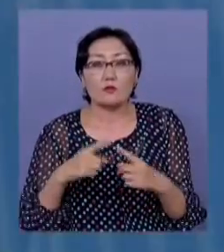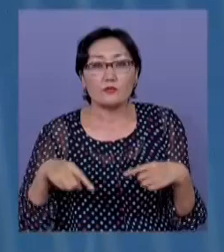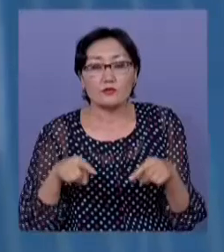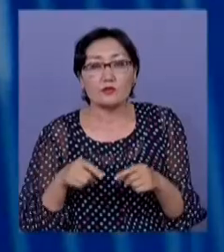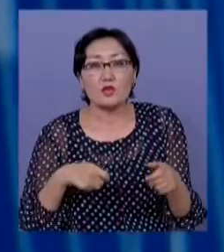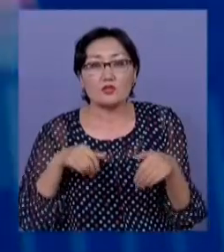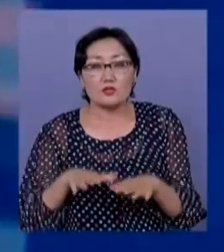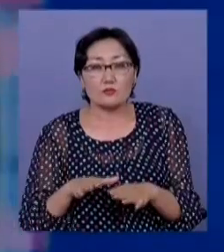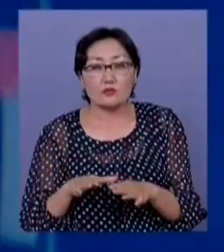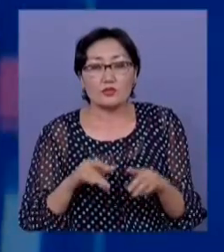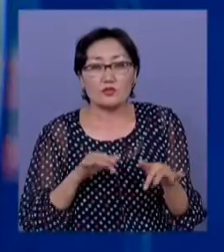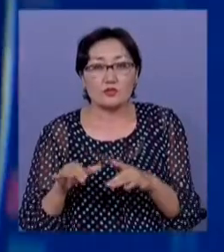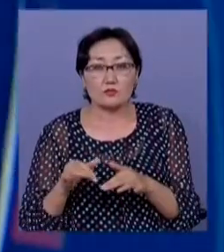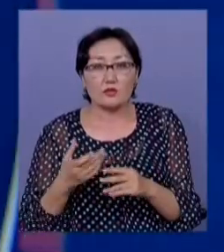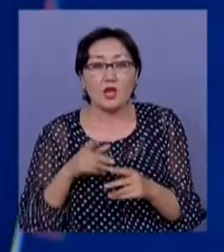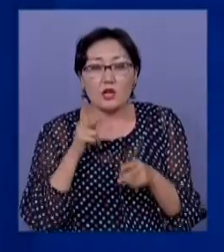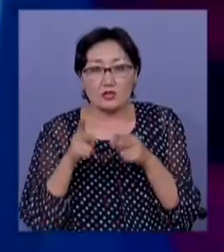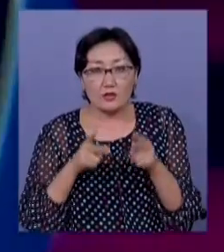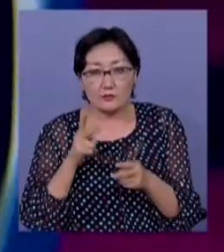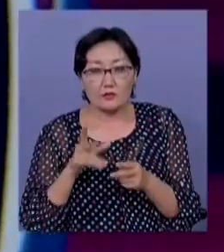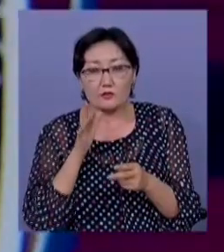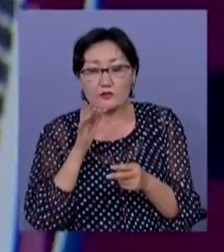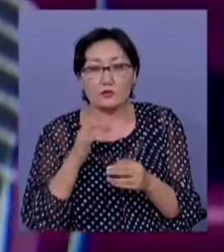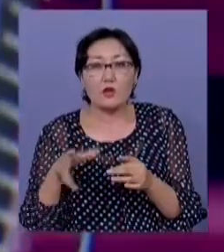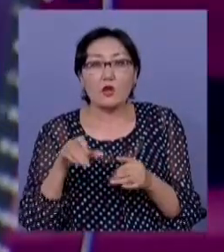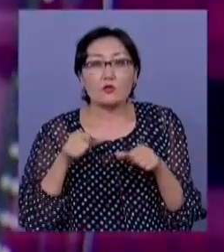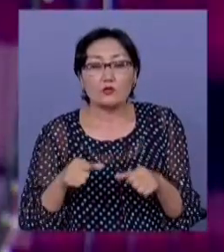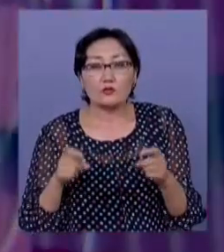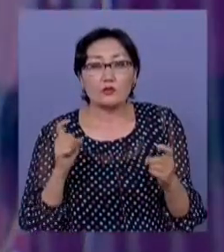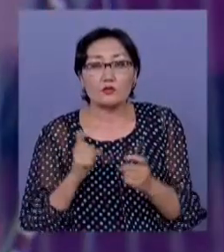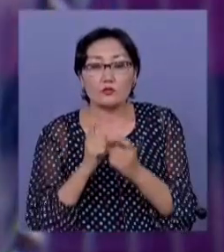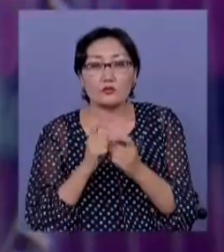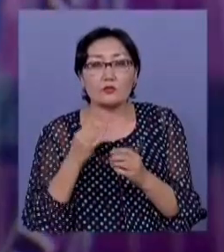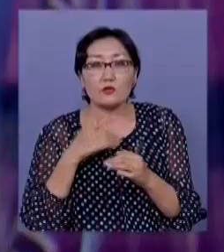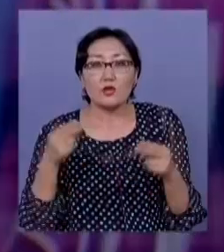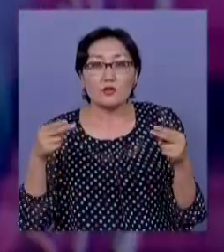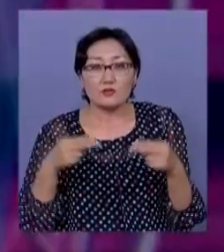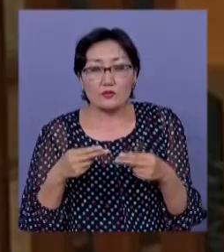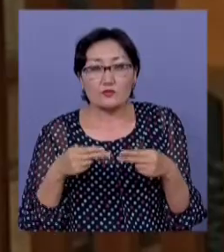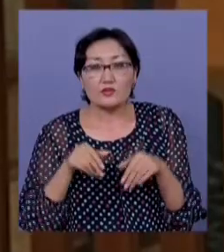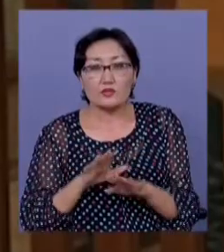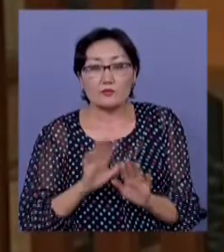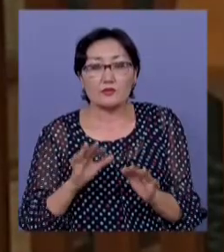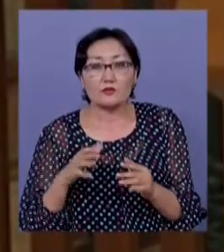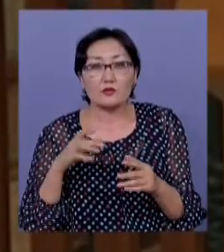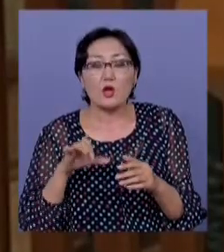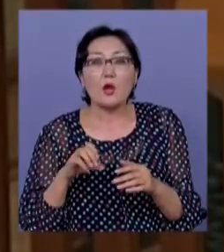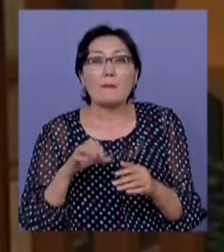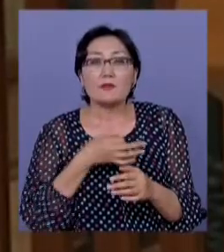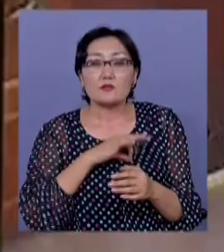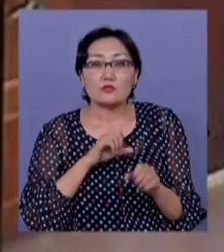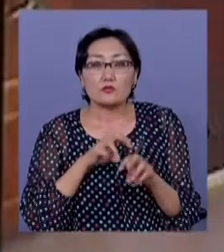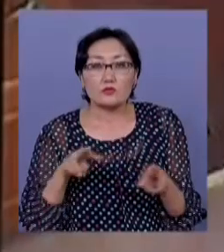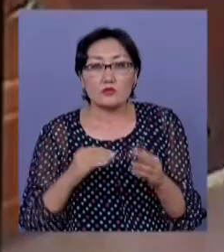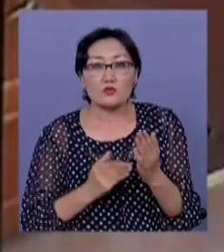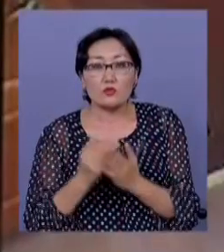органдарының шешімдері мен іс-әрекеттеріне шағымданған кезде құқықтық даулар көп жағдайда тең шешілмейді. Бүгін Әділет министрлігі мен